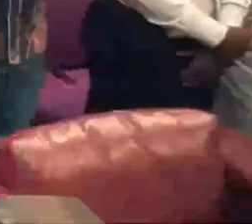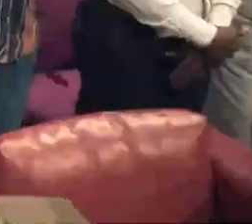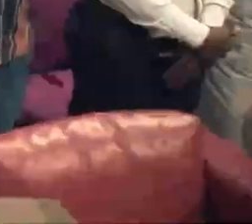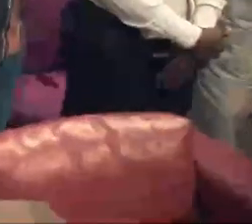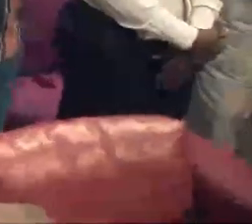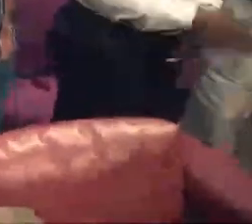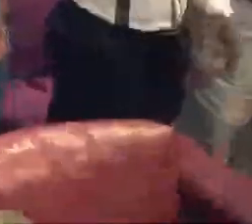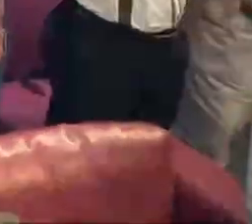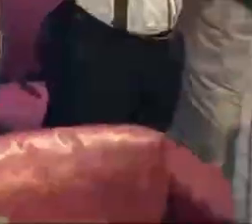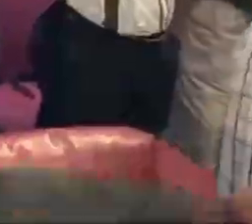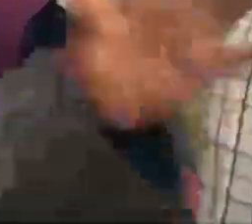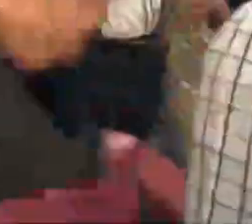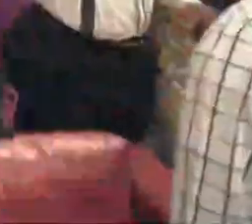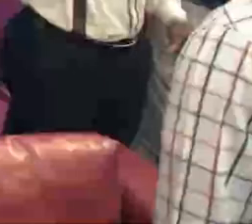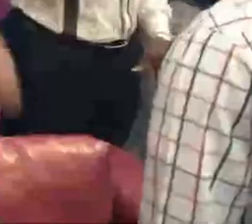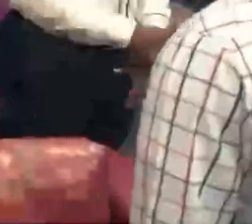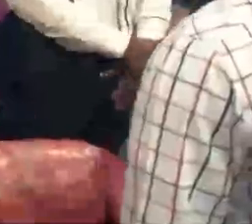Dieu merci, vous êtes là ce soir.